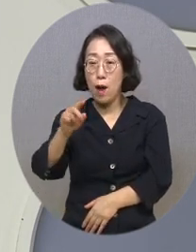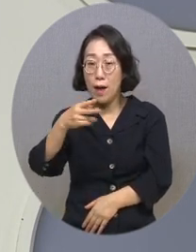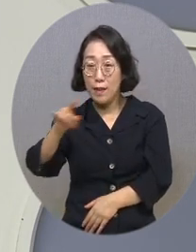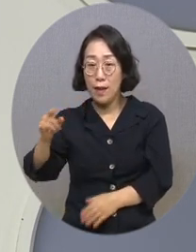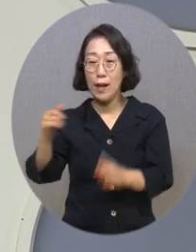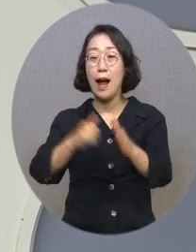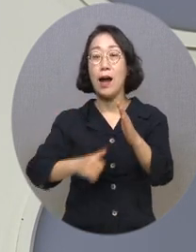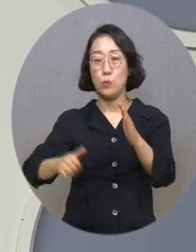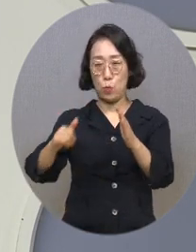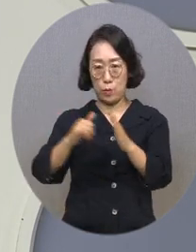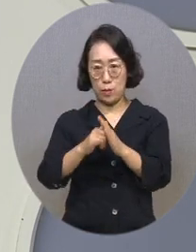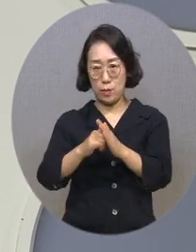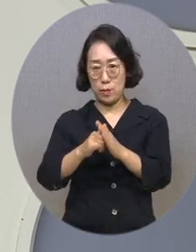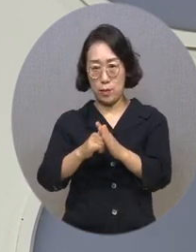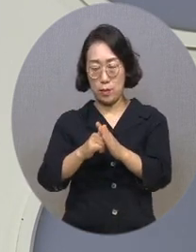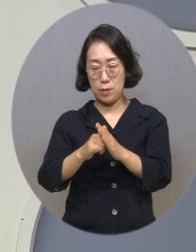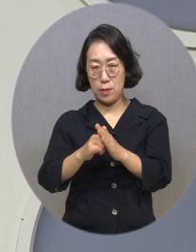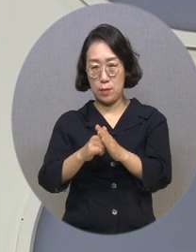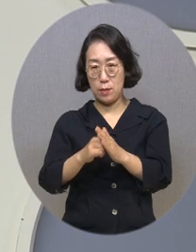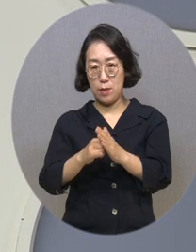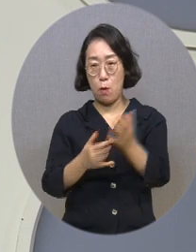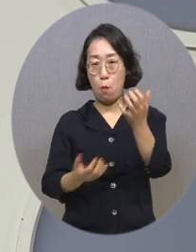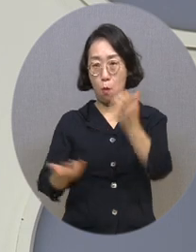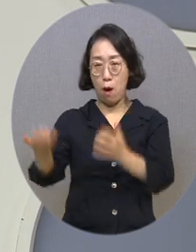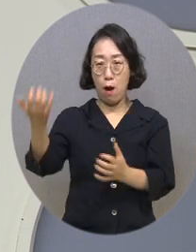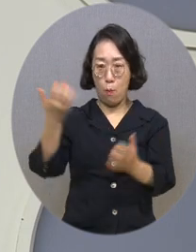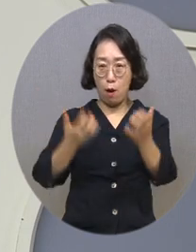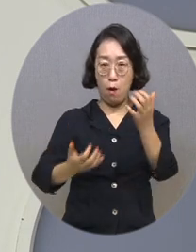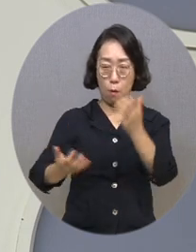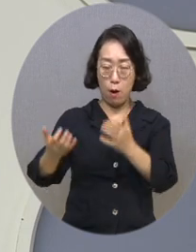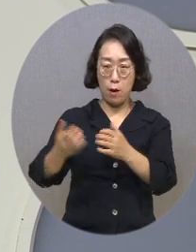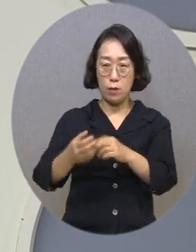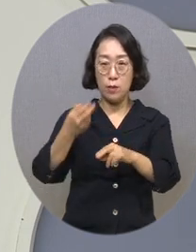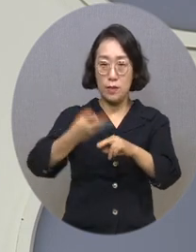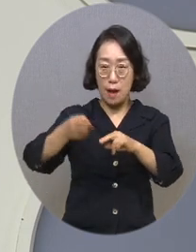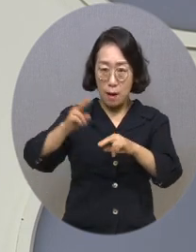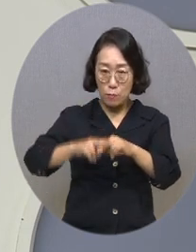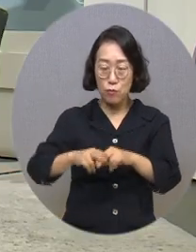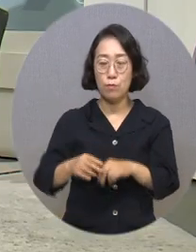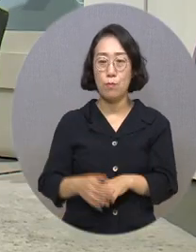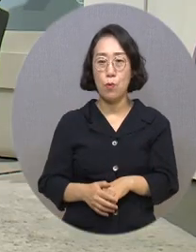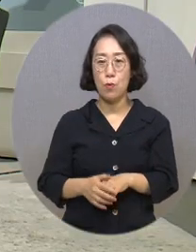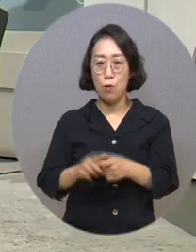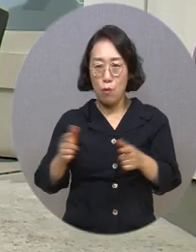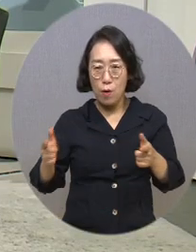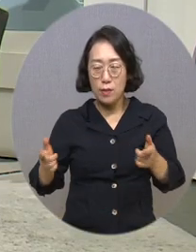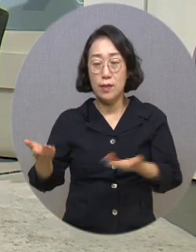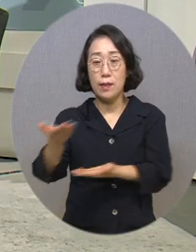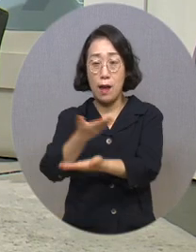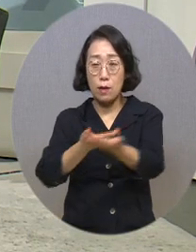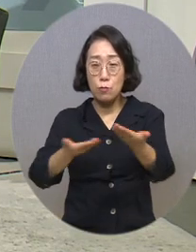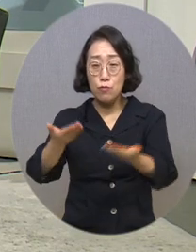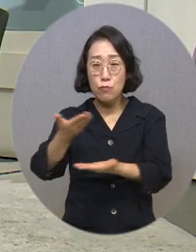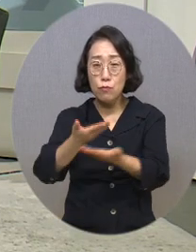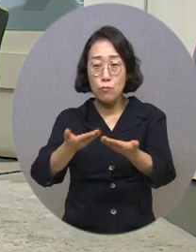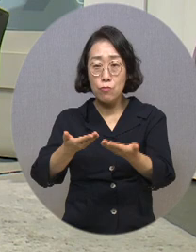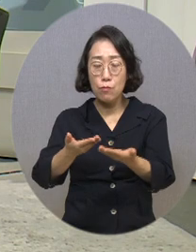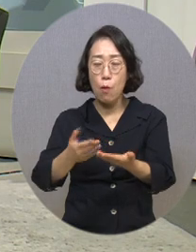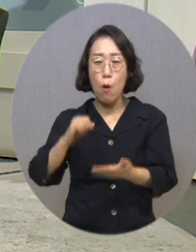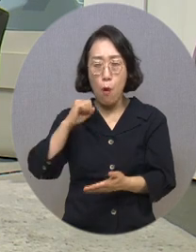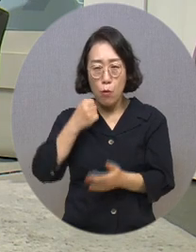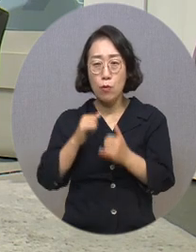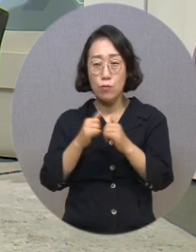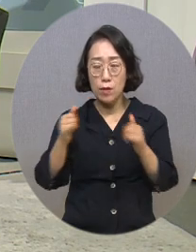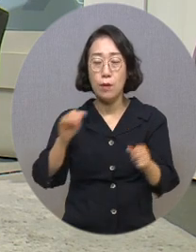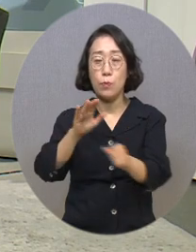가족들 초대해갖고 그 뭐 이렇게 뭐 상품도 증여받고 팔고 뭐 이렇게 하는 행사 어려운